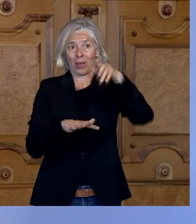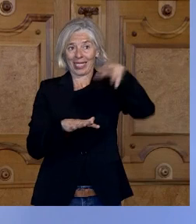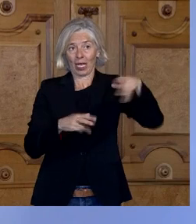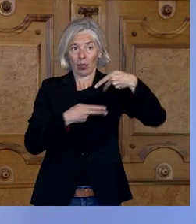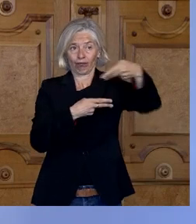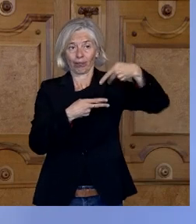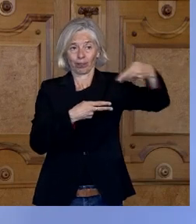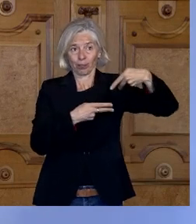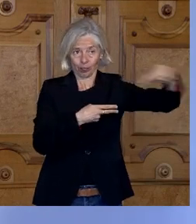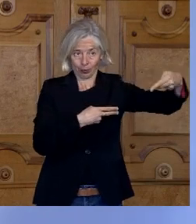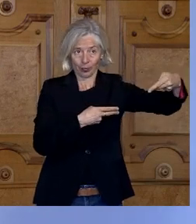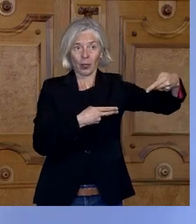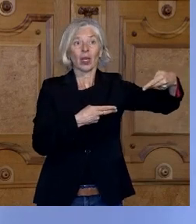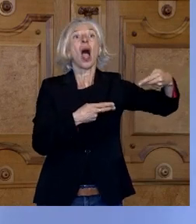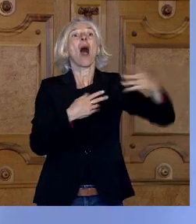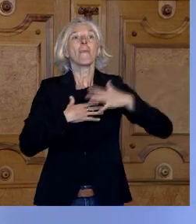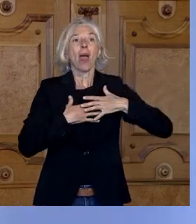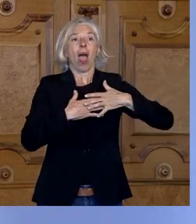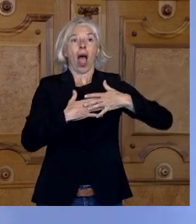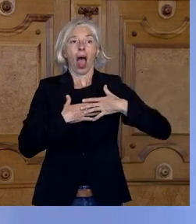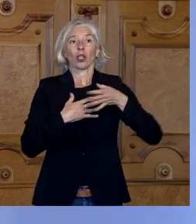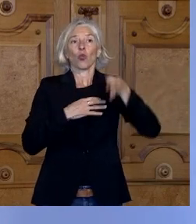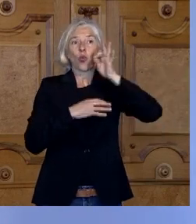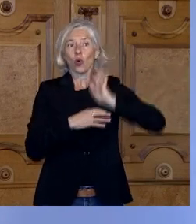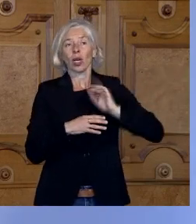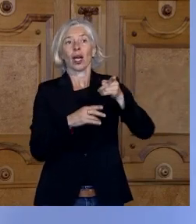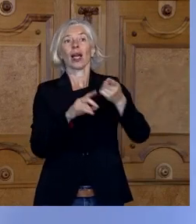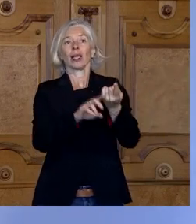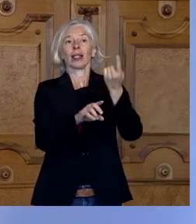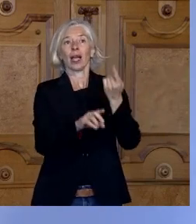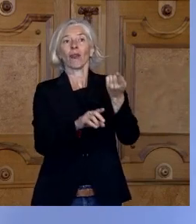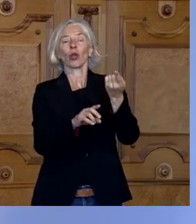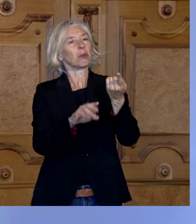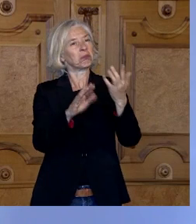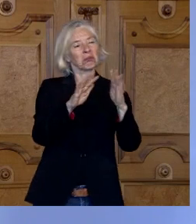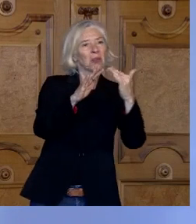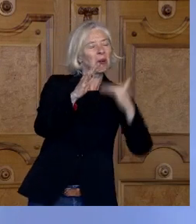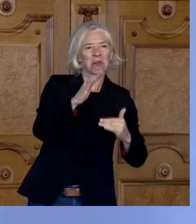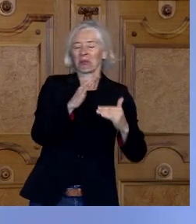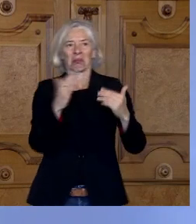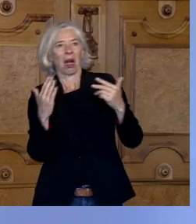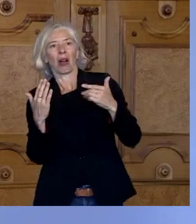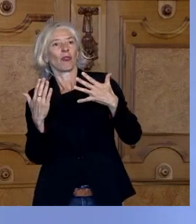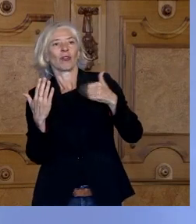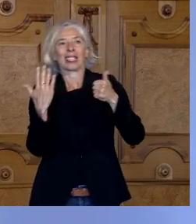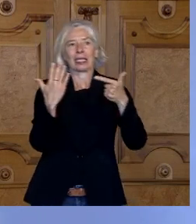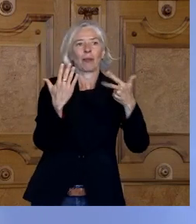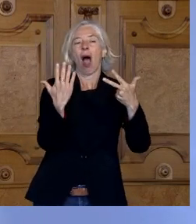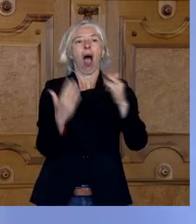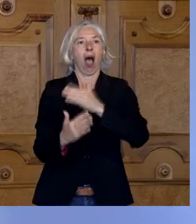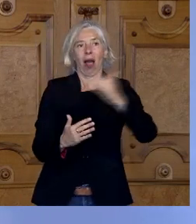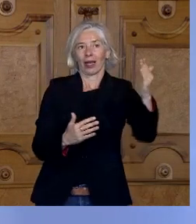sind. Die Anzahl der beatmeten Patientinnen und Patienten ist im unteren einstelligen Bereich. Und auch daran sehen